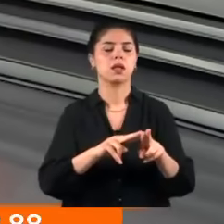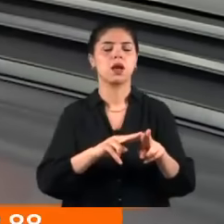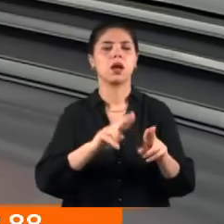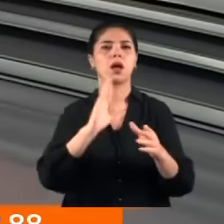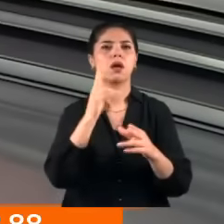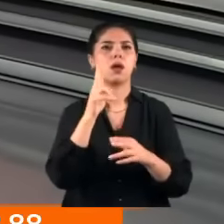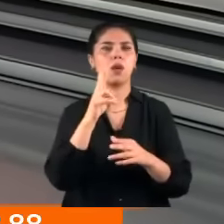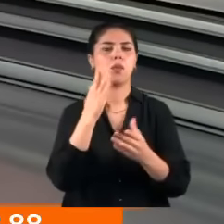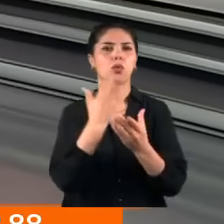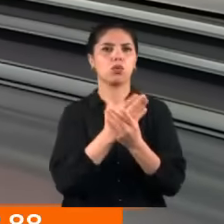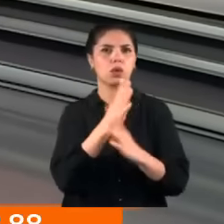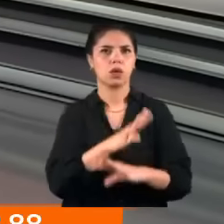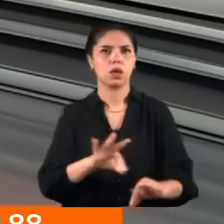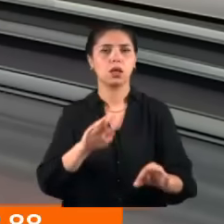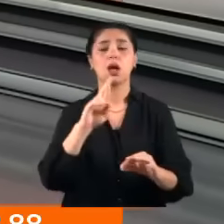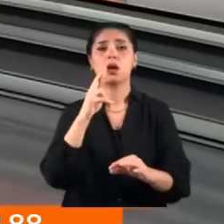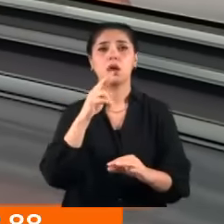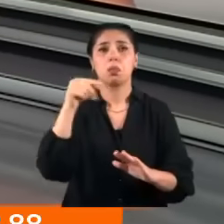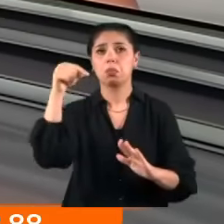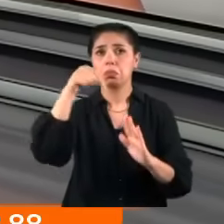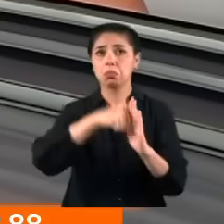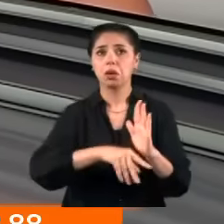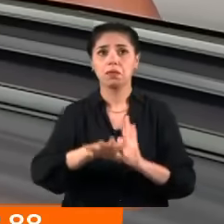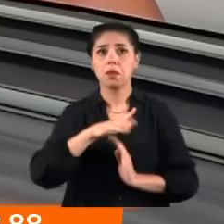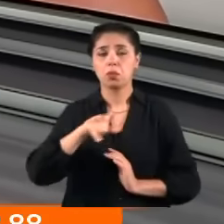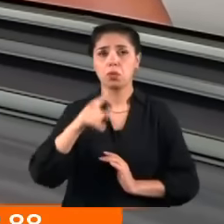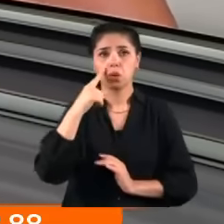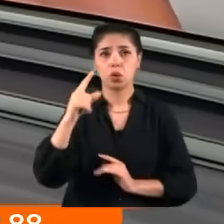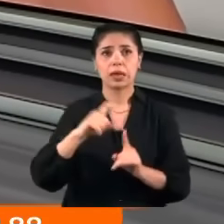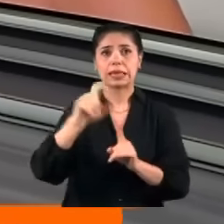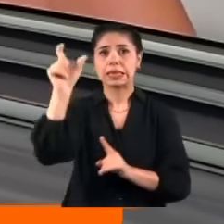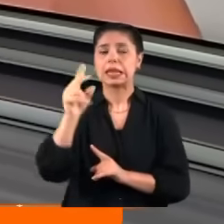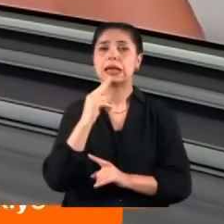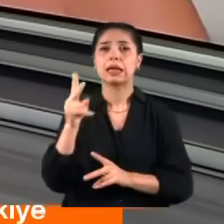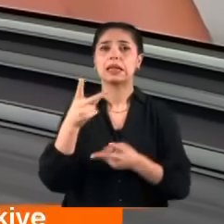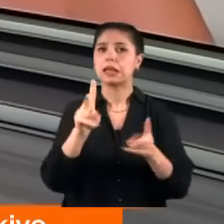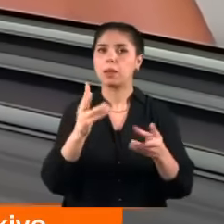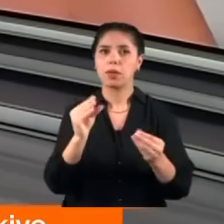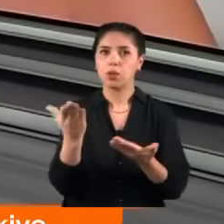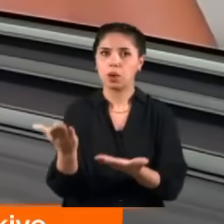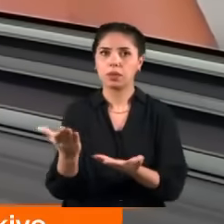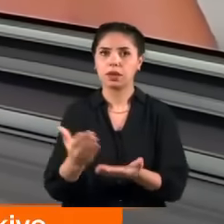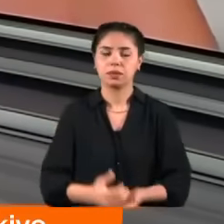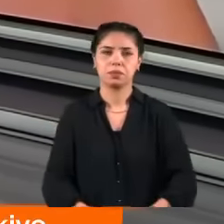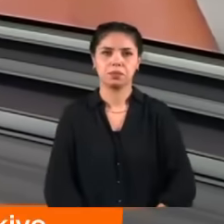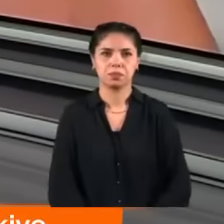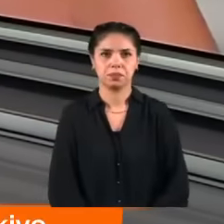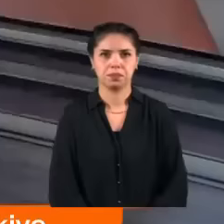girdi. Raporda çok ince ayrıntılar var ve buna göre Dilan Polat serbest kalabilir.